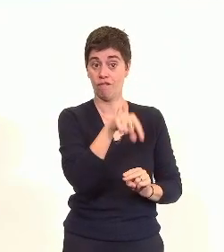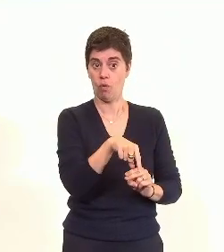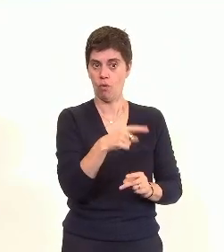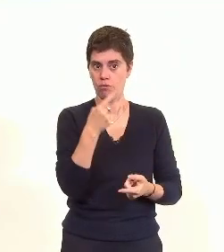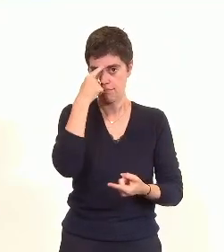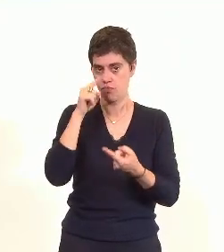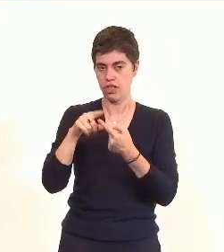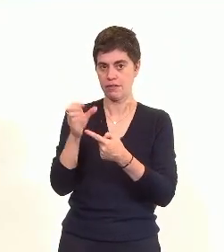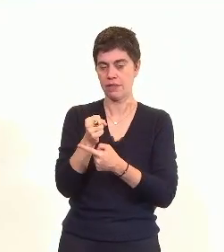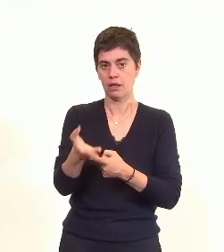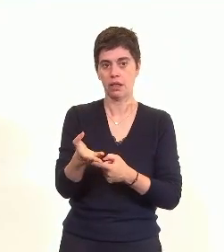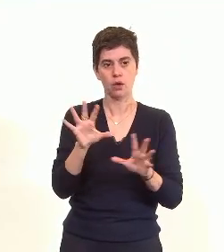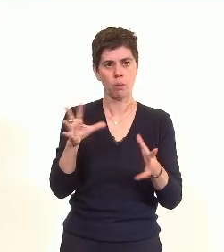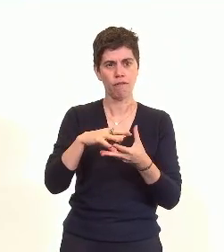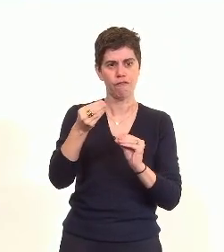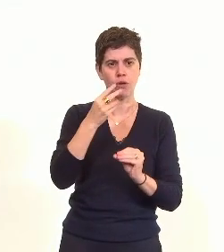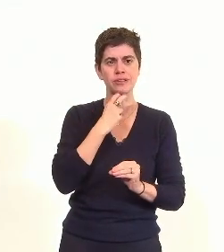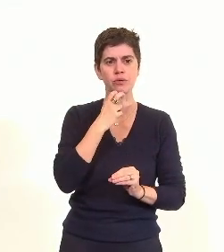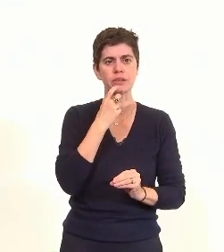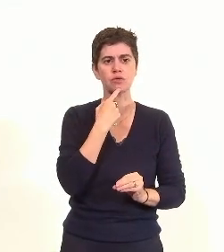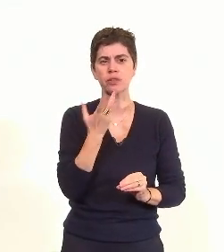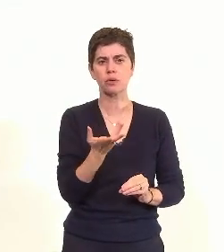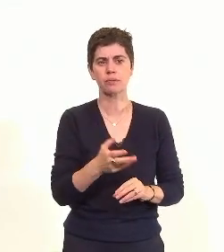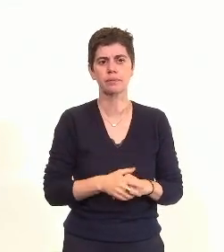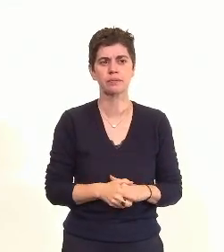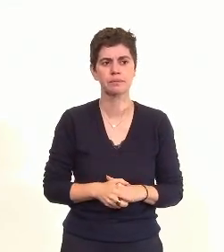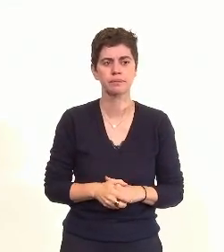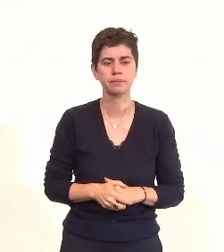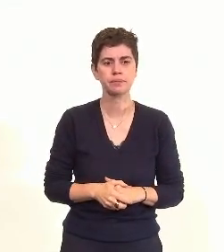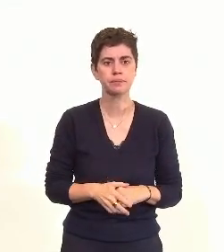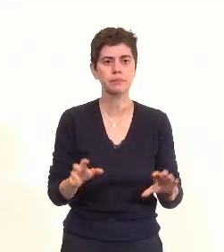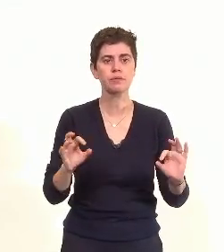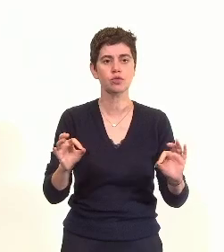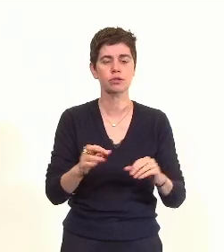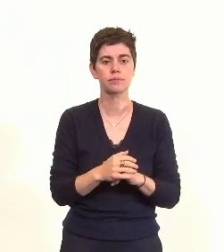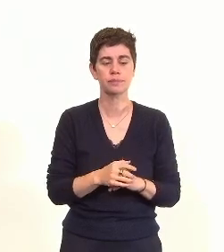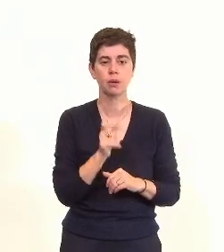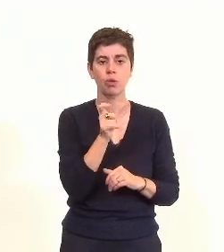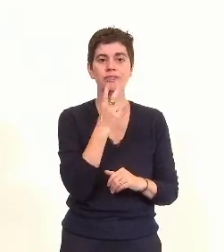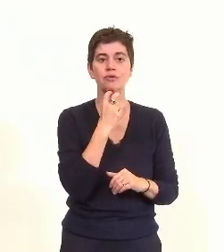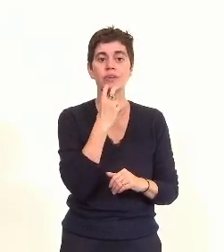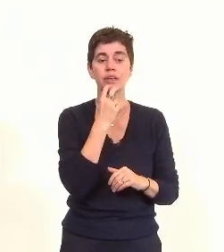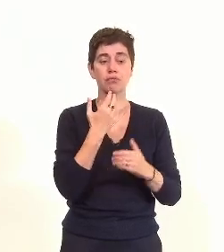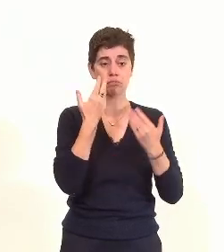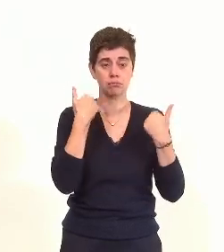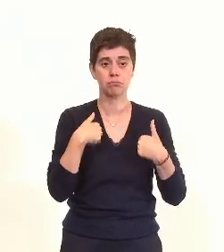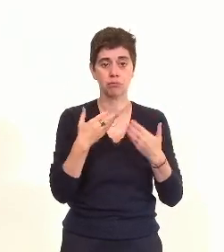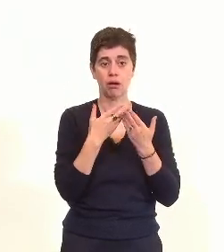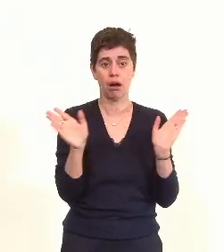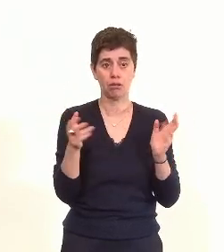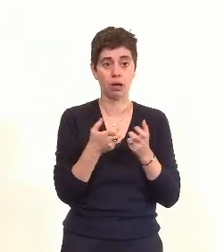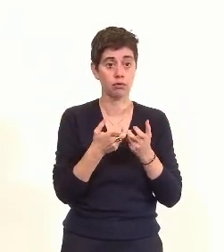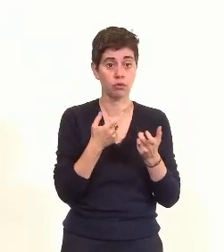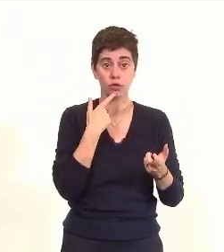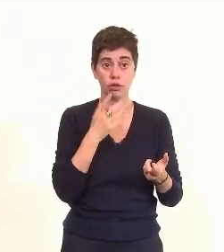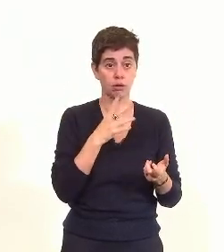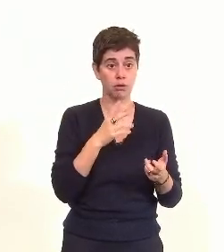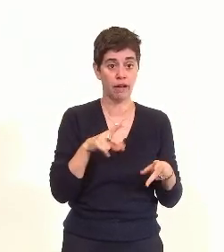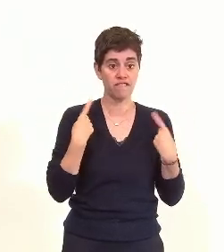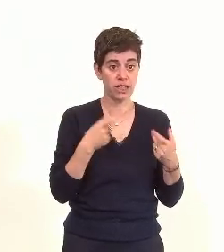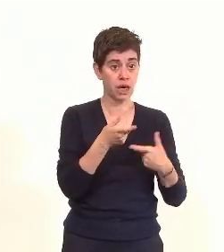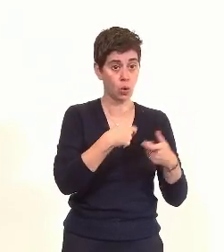prendre pour les personnes concernées ? Oui, effectivement, la citoyenneté, elle a une dimension très très large. Elle va inclure la participation à la vie